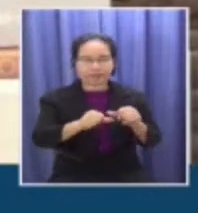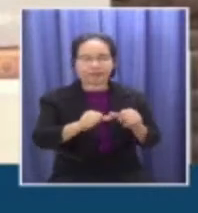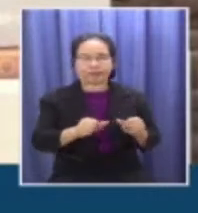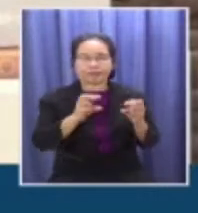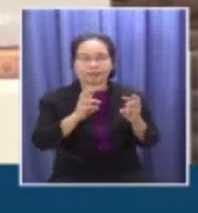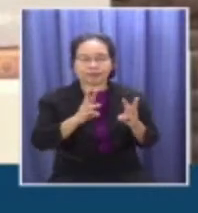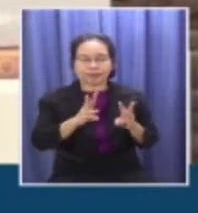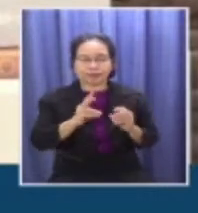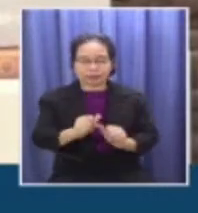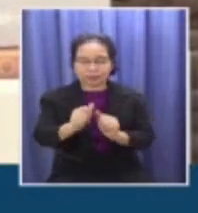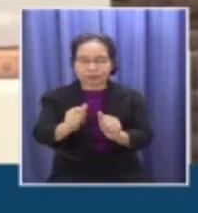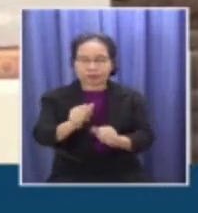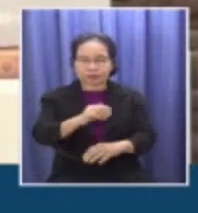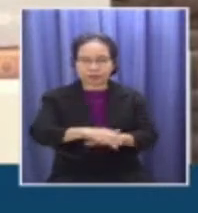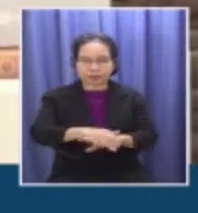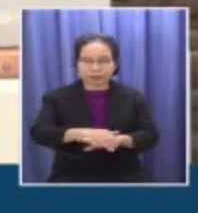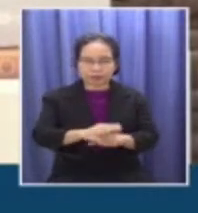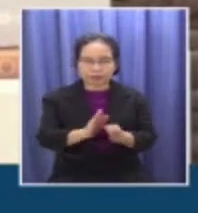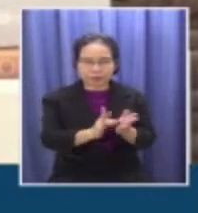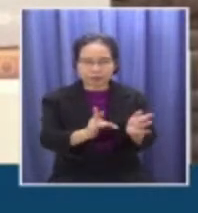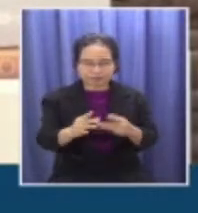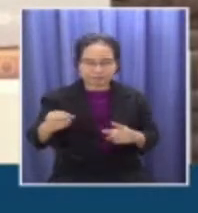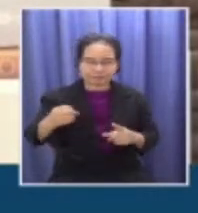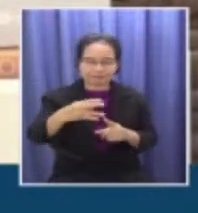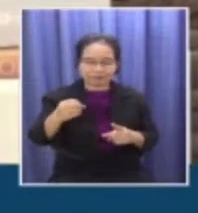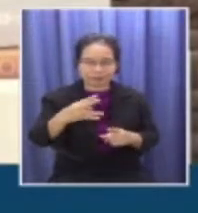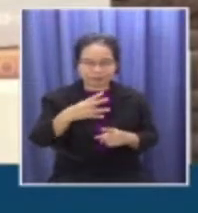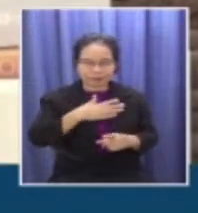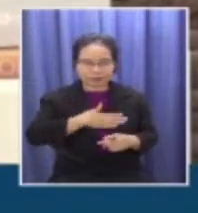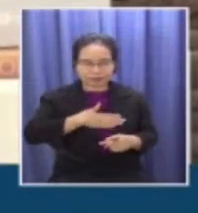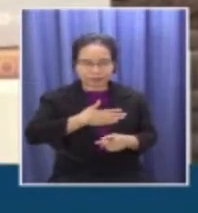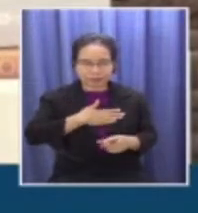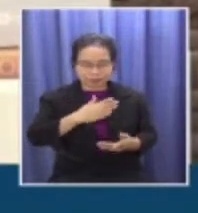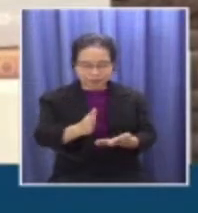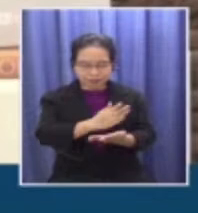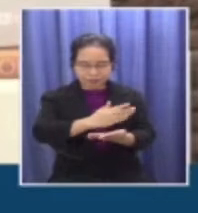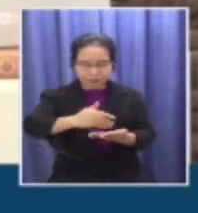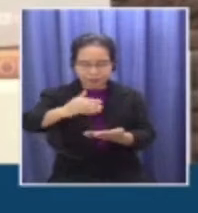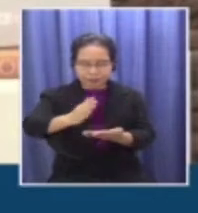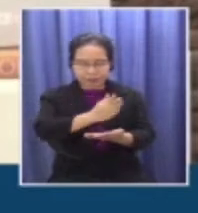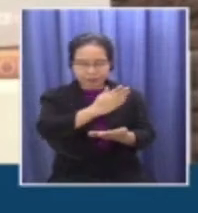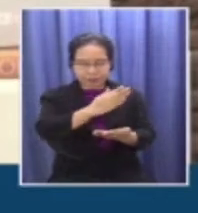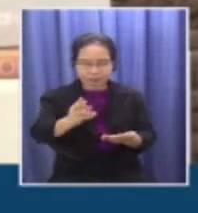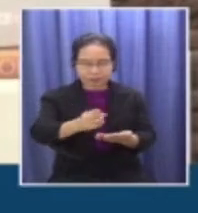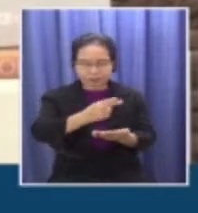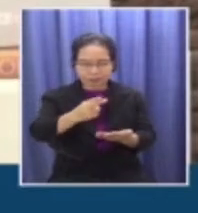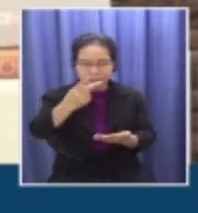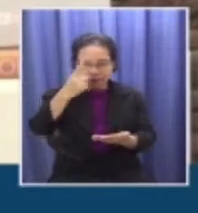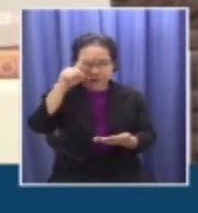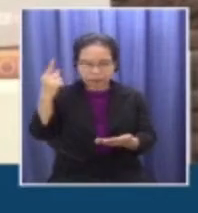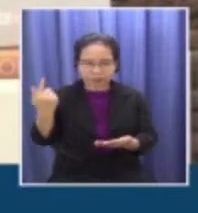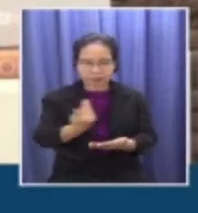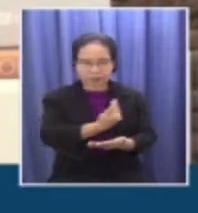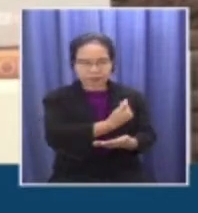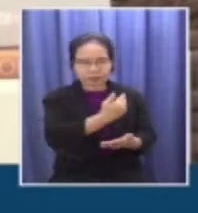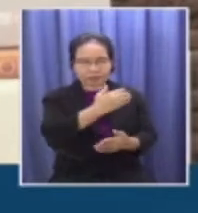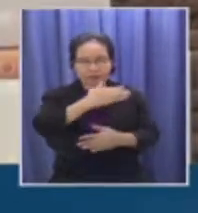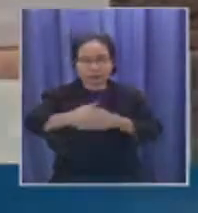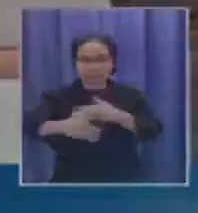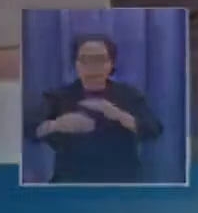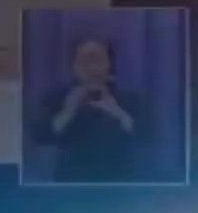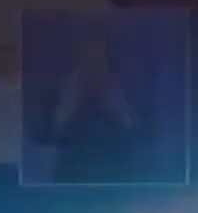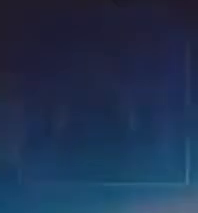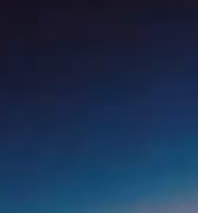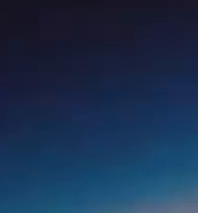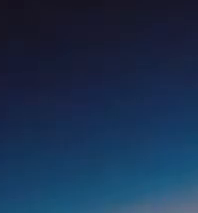wɔn nkɔmmɔdi afidie so asɛ dan ka Nyankopɔn nuanom na yɛsrɛ wɔ Nyankopɔn sɛ daa mo ne yɛtwerɛ